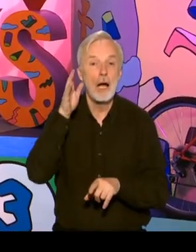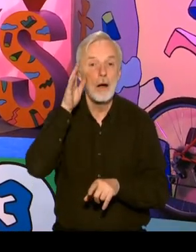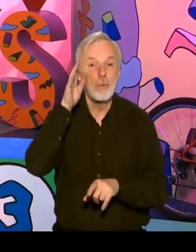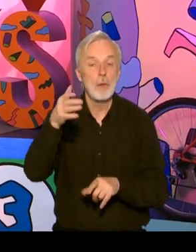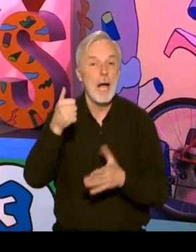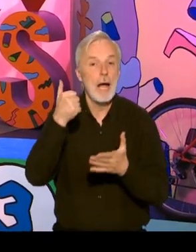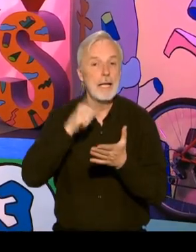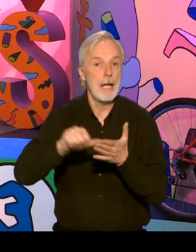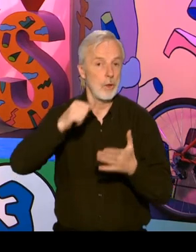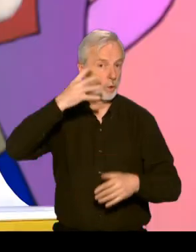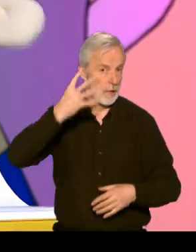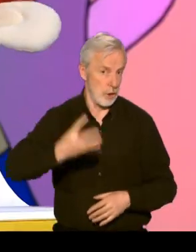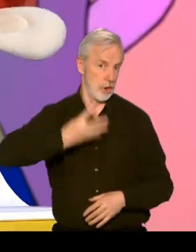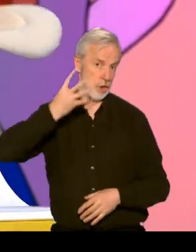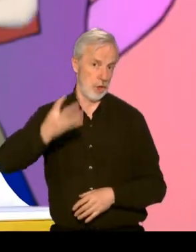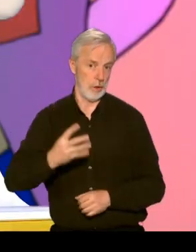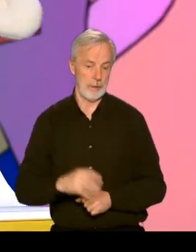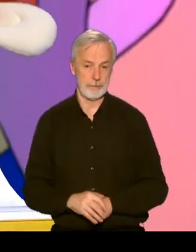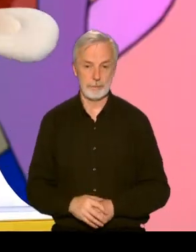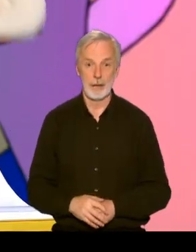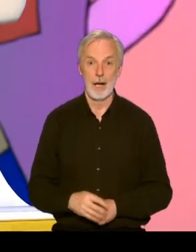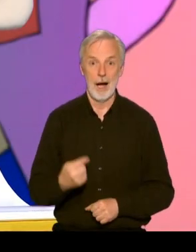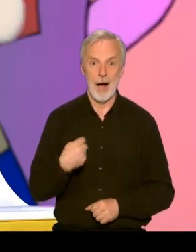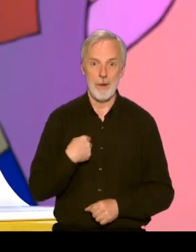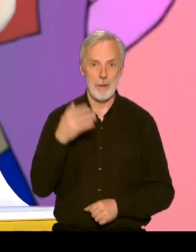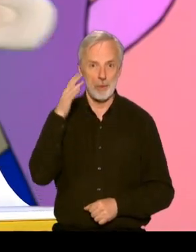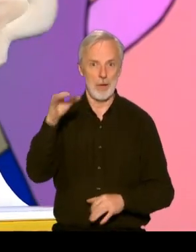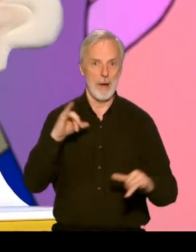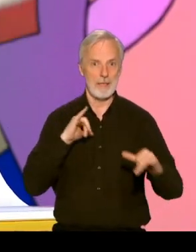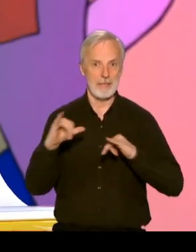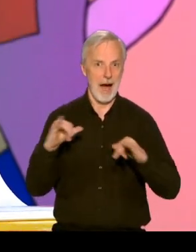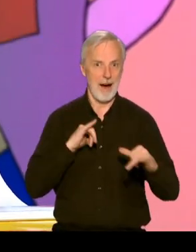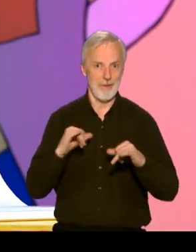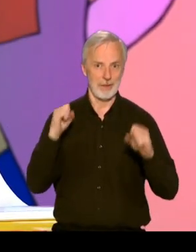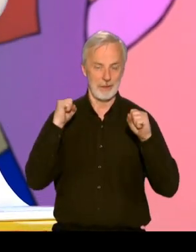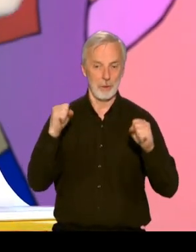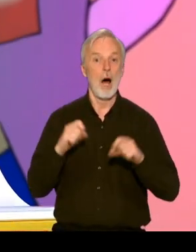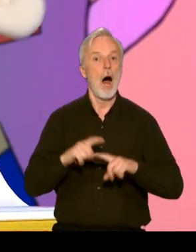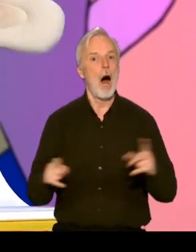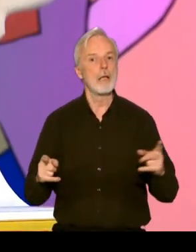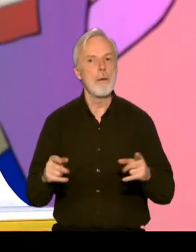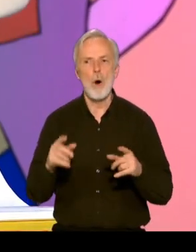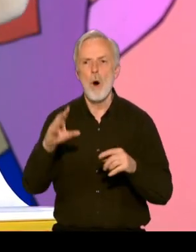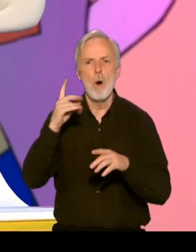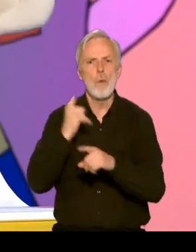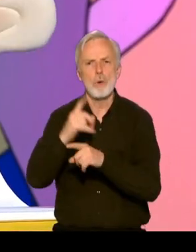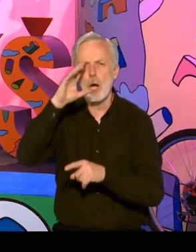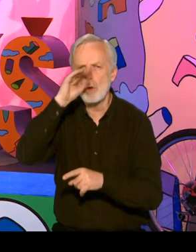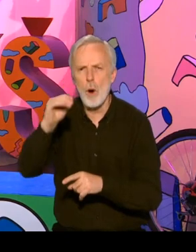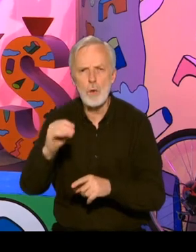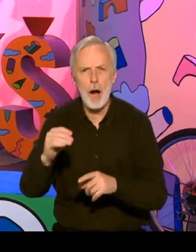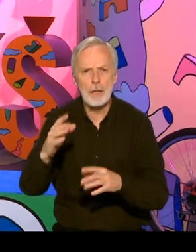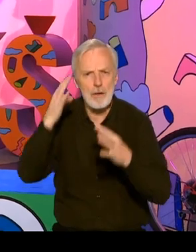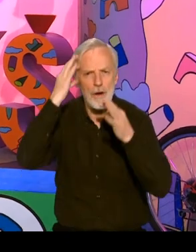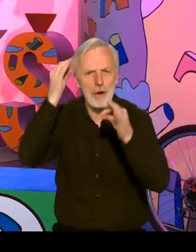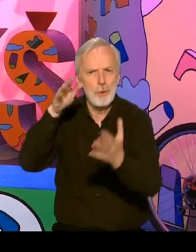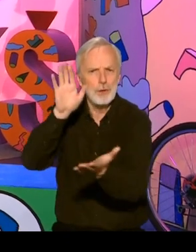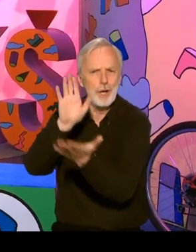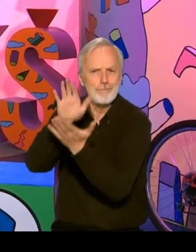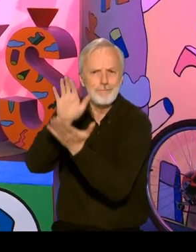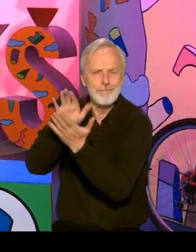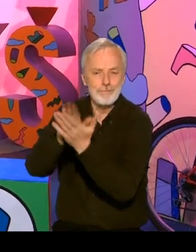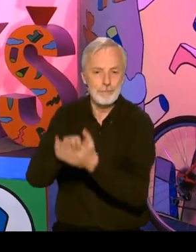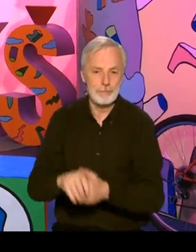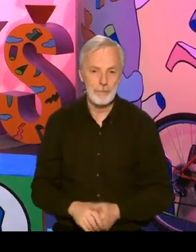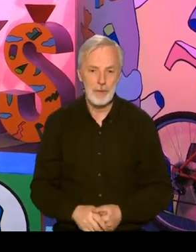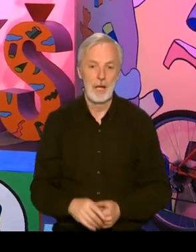4 roky. Jo, a my budeme závodit, nebo jenom držet palce a fandit? No, hele, já už jsem